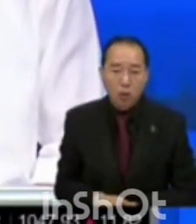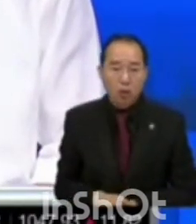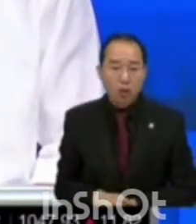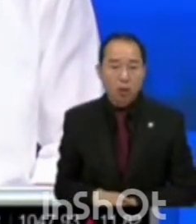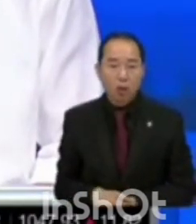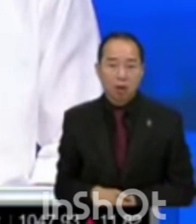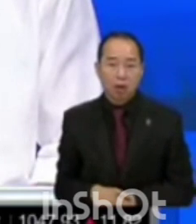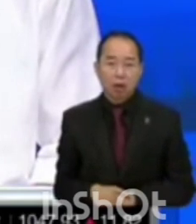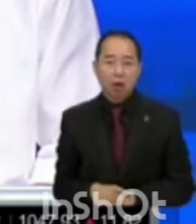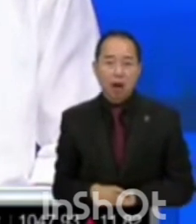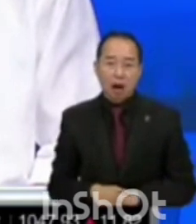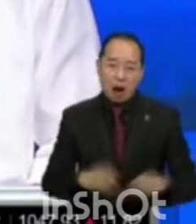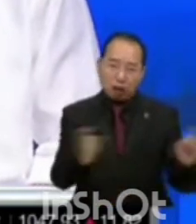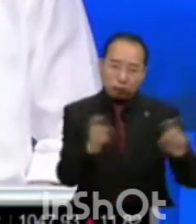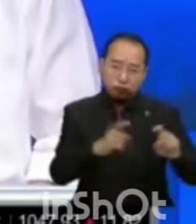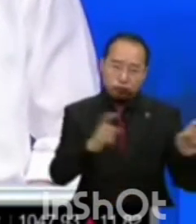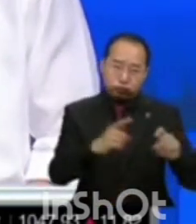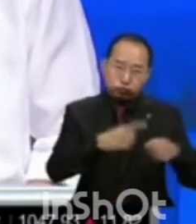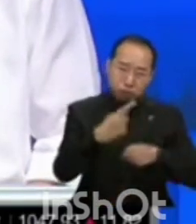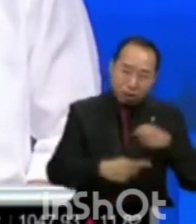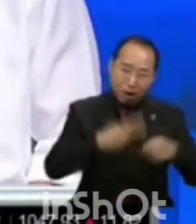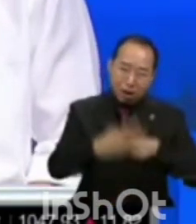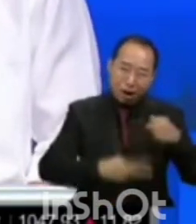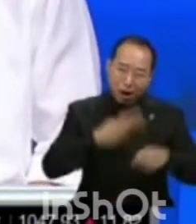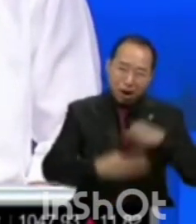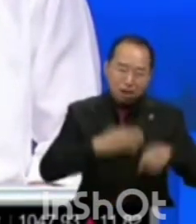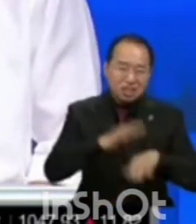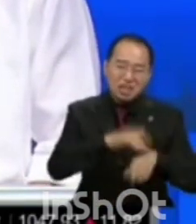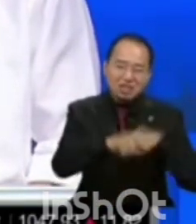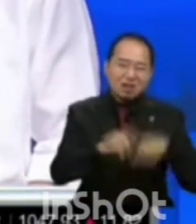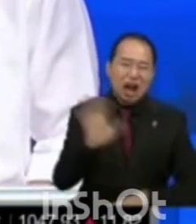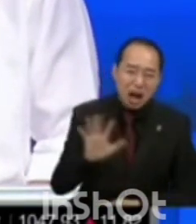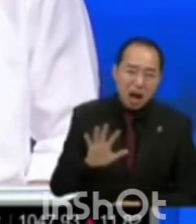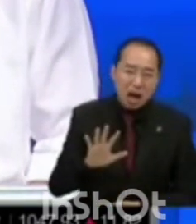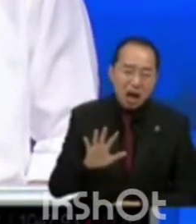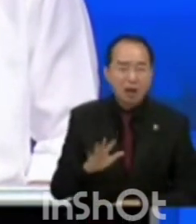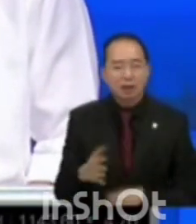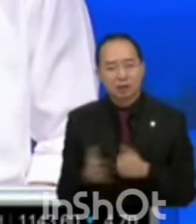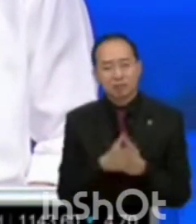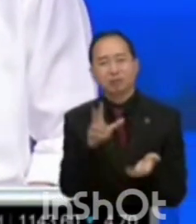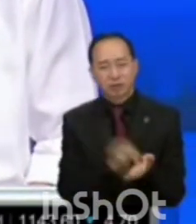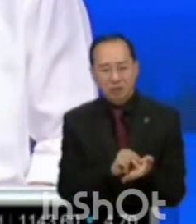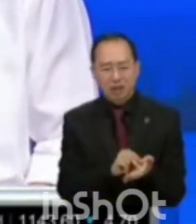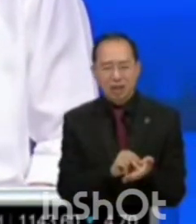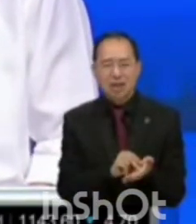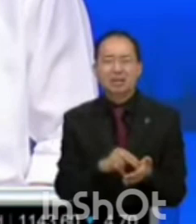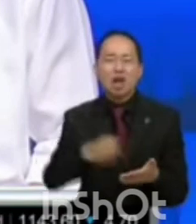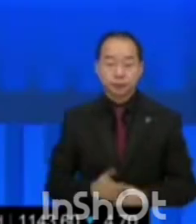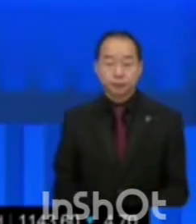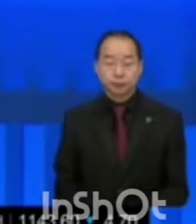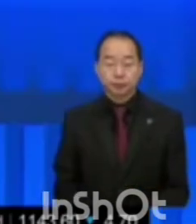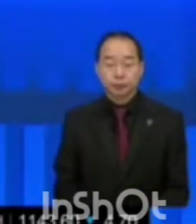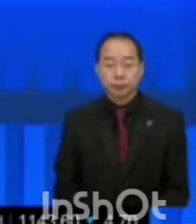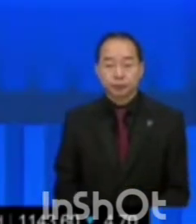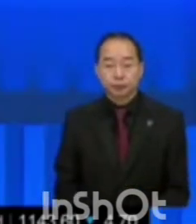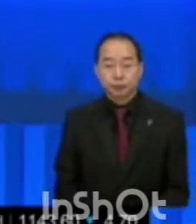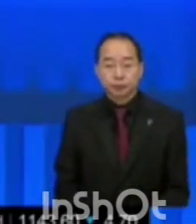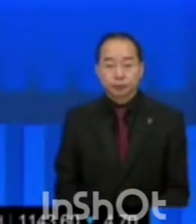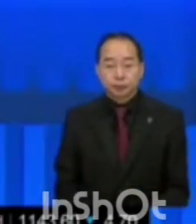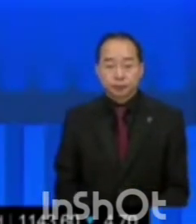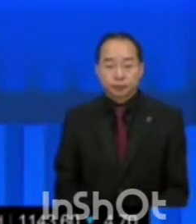너무나 많은 세월 동안 논쟁만 하면서 안 해오고 있다가 그나마 결정한 게 다행이다 빠르게 그 말씀을 드렸던 겁니다.